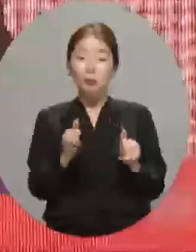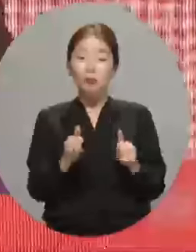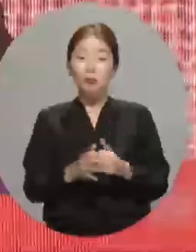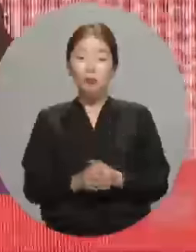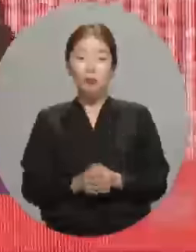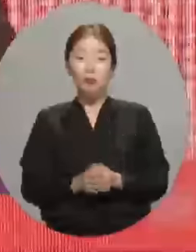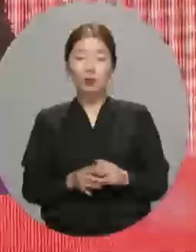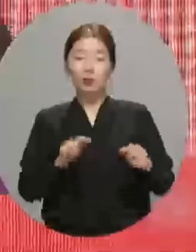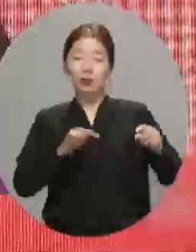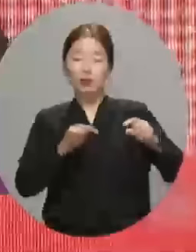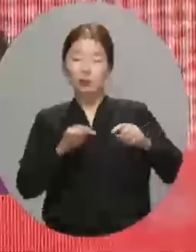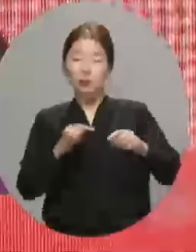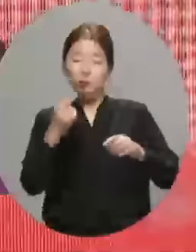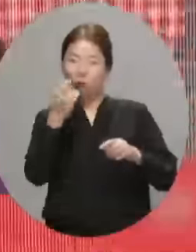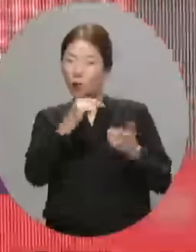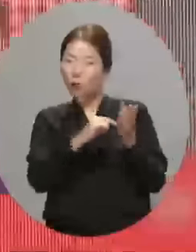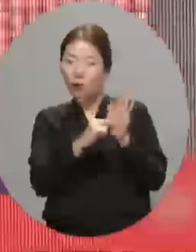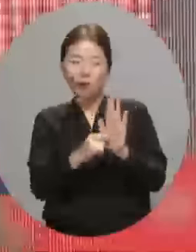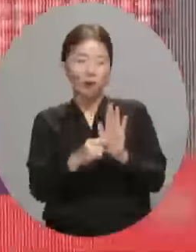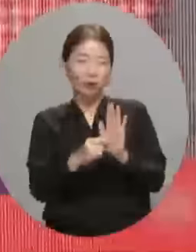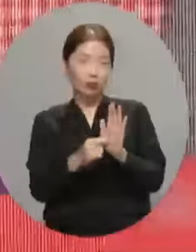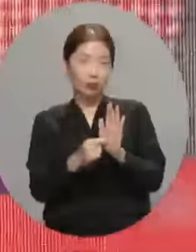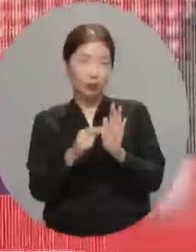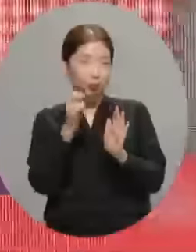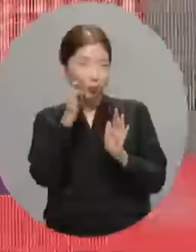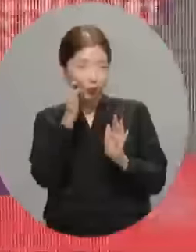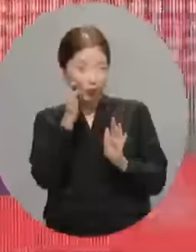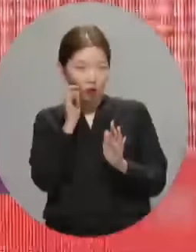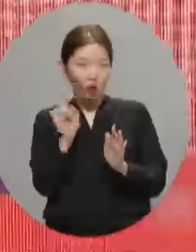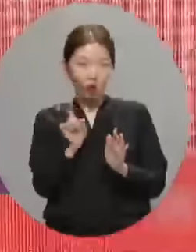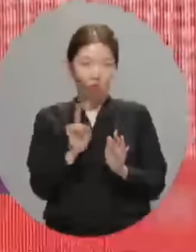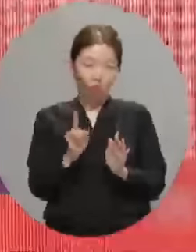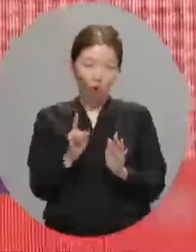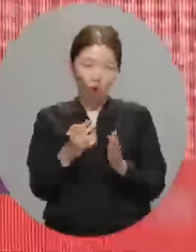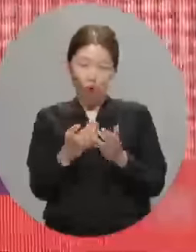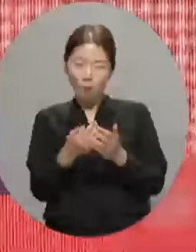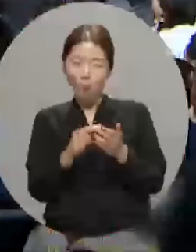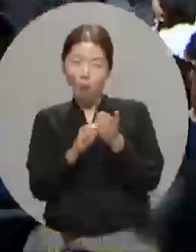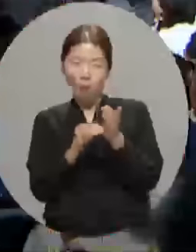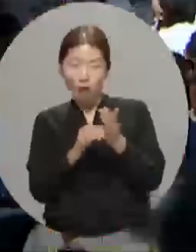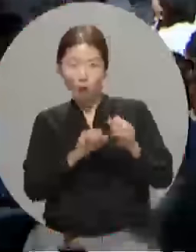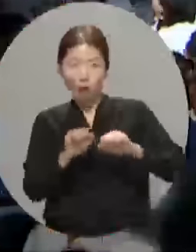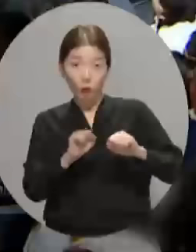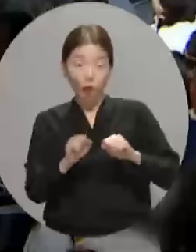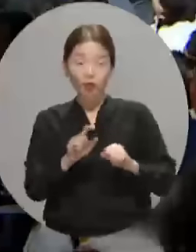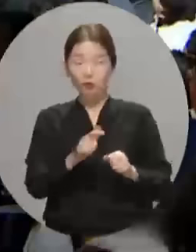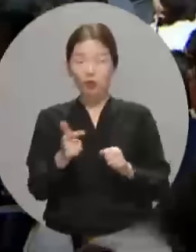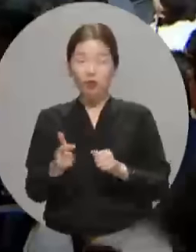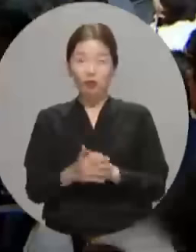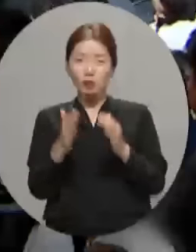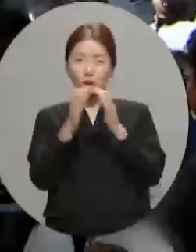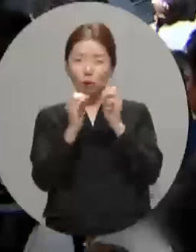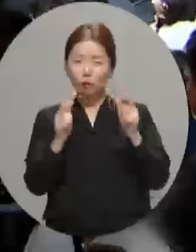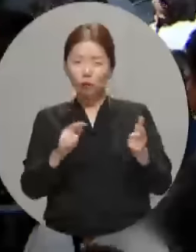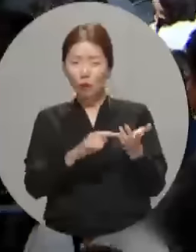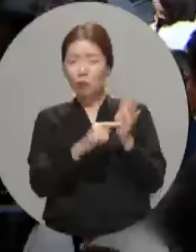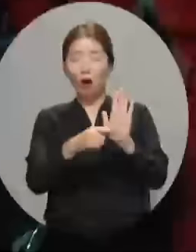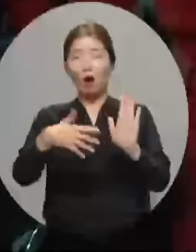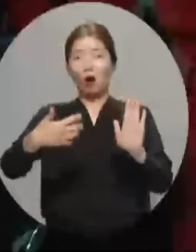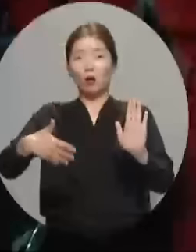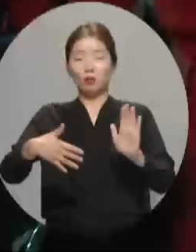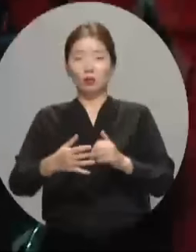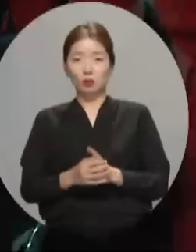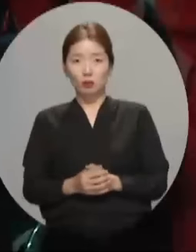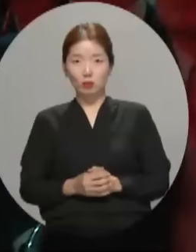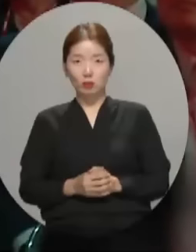오셨을까요? 정체를 밝힐 수 없는 네, 어떤 간첩이라든가. 이때까지 전라북도는 호명되지 않은